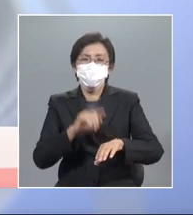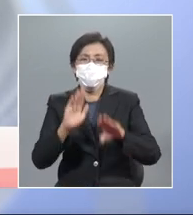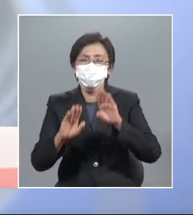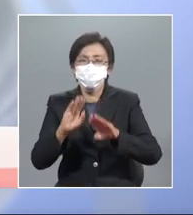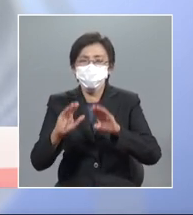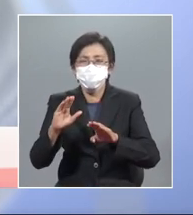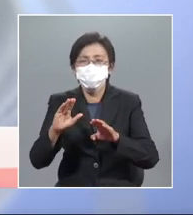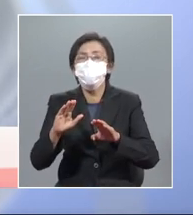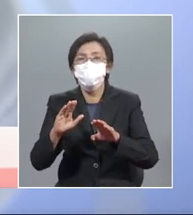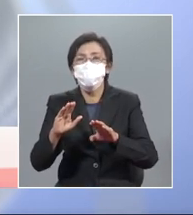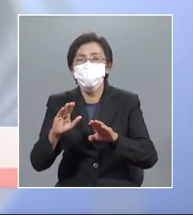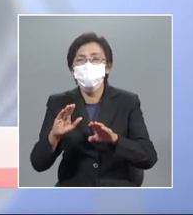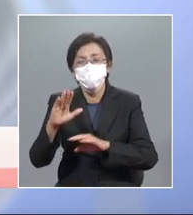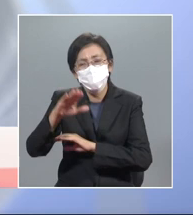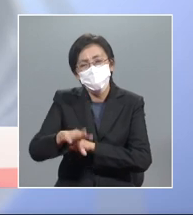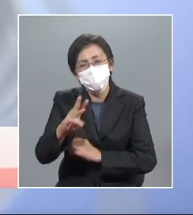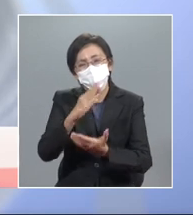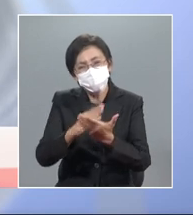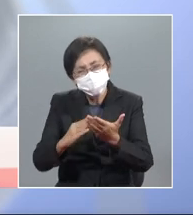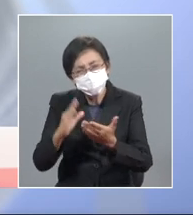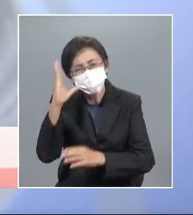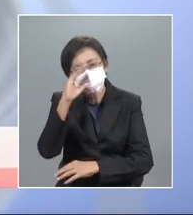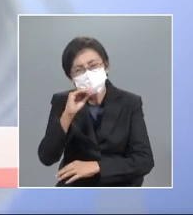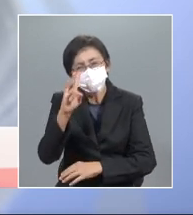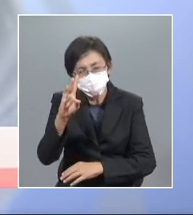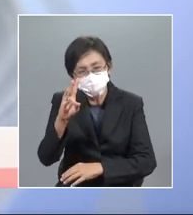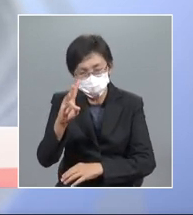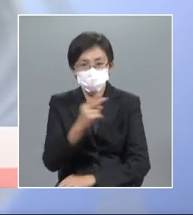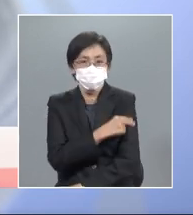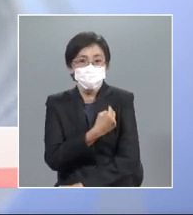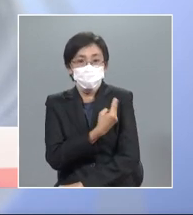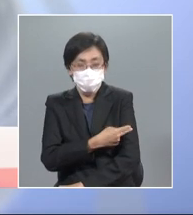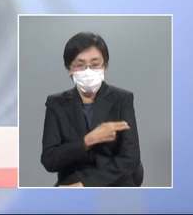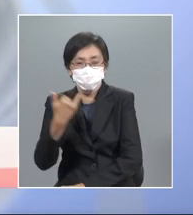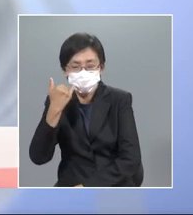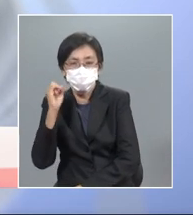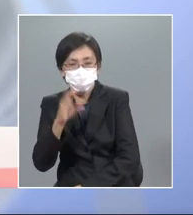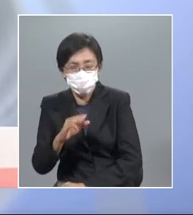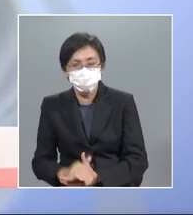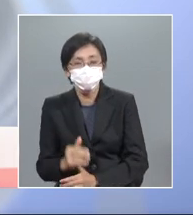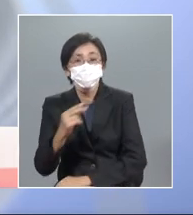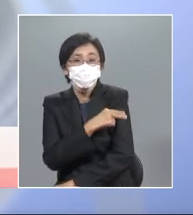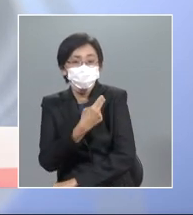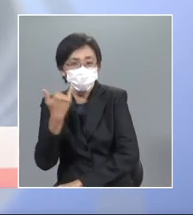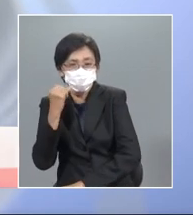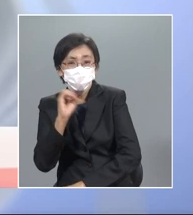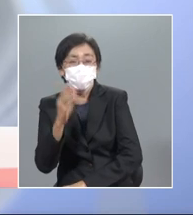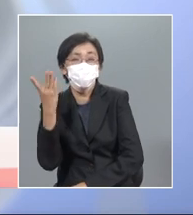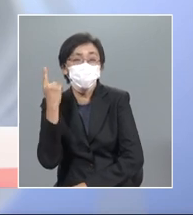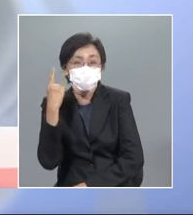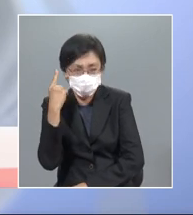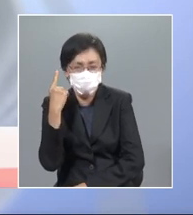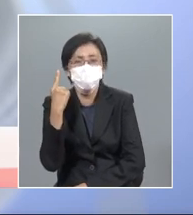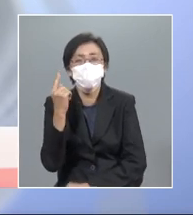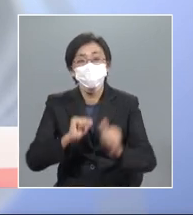6โมงกว่าๆทุ่มนึง 6โมงครึ่งประมาณเนี่ยนะว่าคุณหมอเองก็ได้โทรมาแจ้งนะครับตั้งแต่เมื่อวานบอกว่านะ